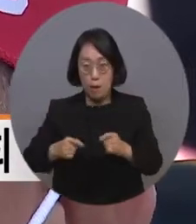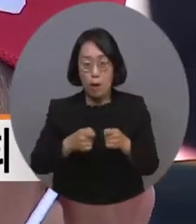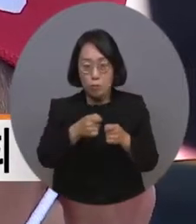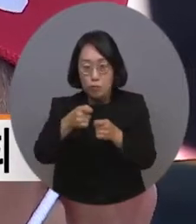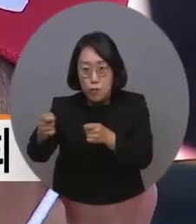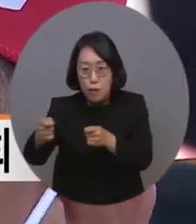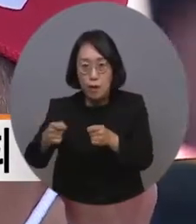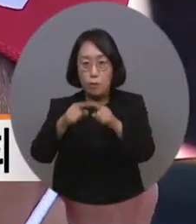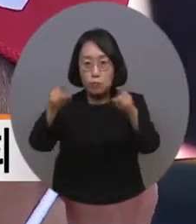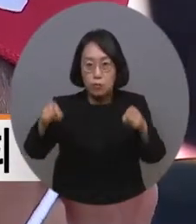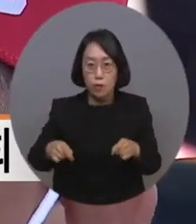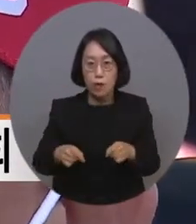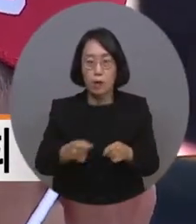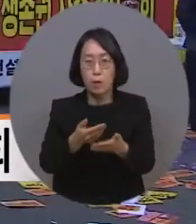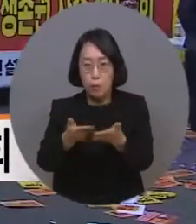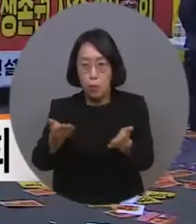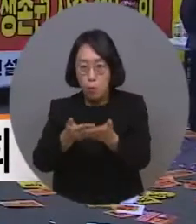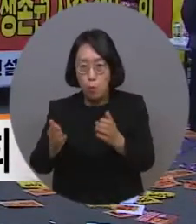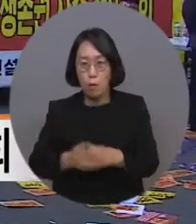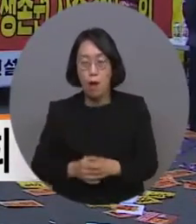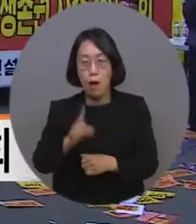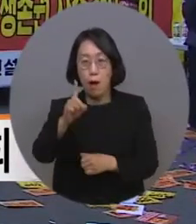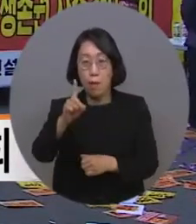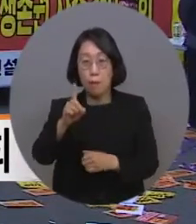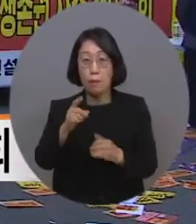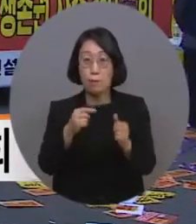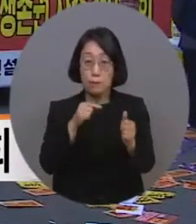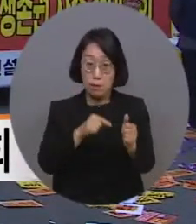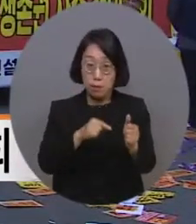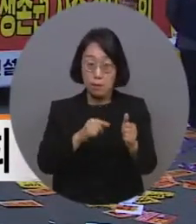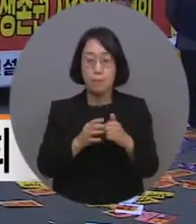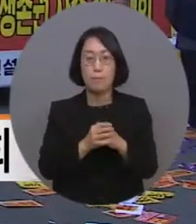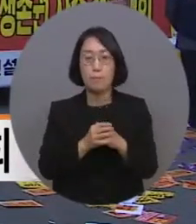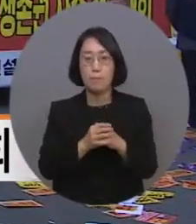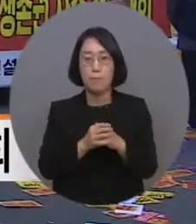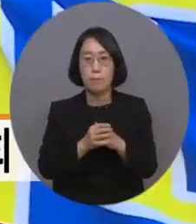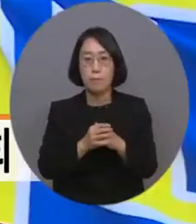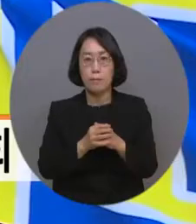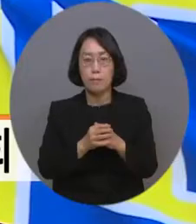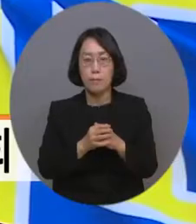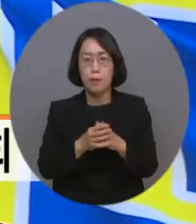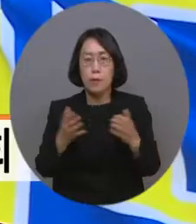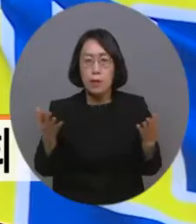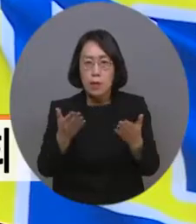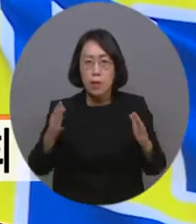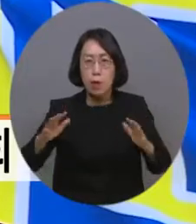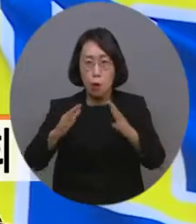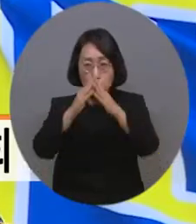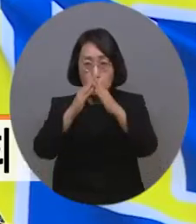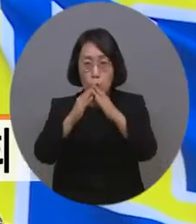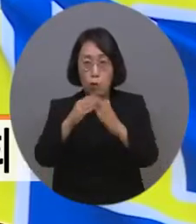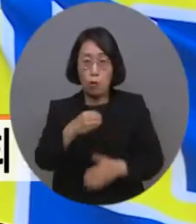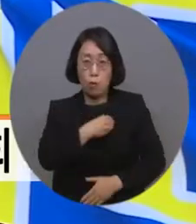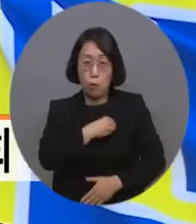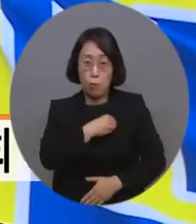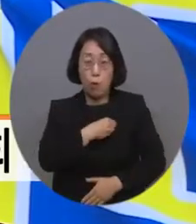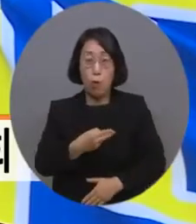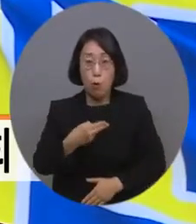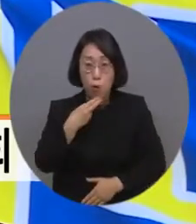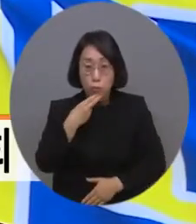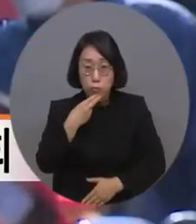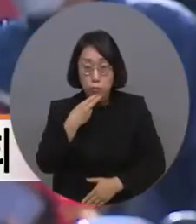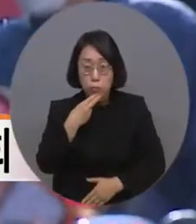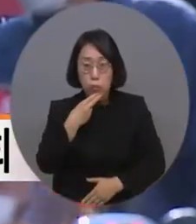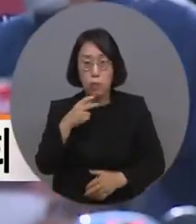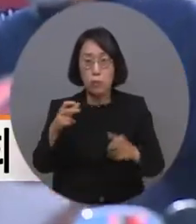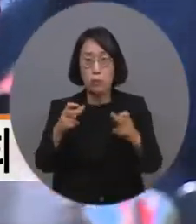했습니다. 집회에 참여한 한 장노련 관계자는 민주노총 건설노조 조합원이 아니라는 이유로 장애인